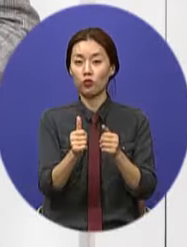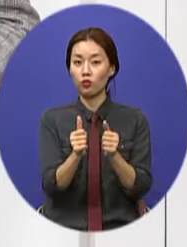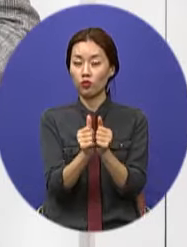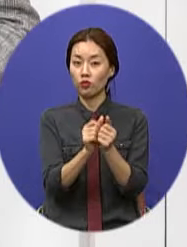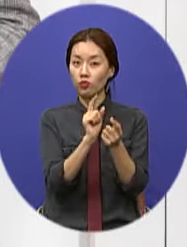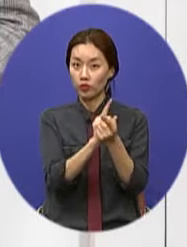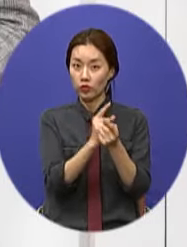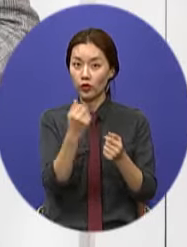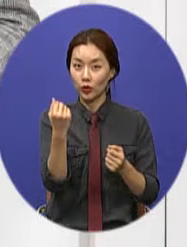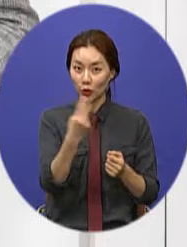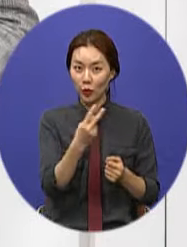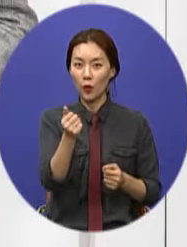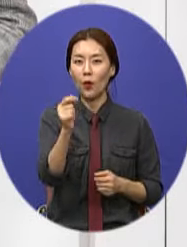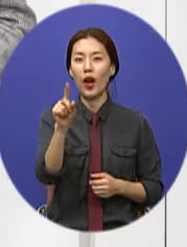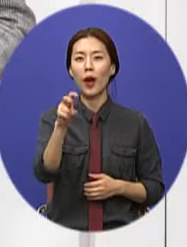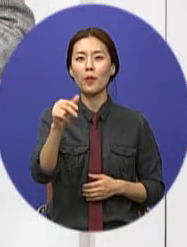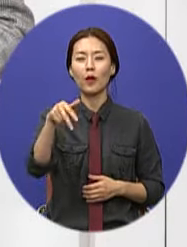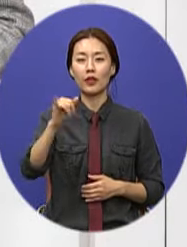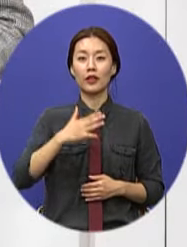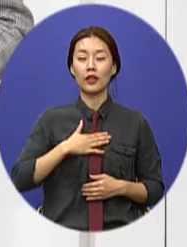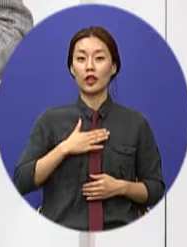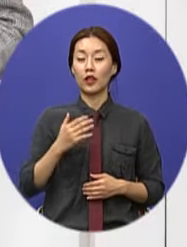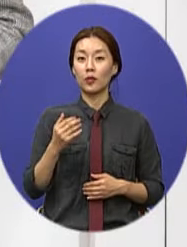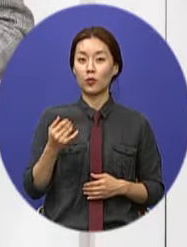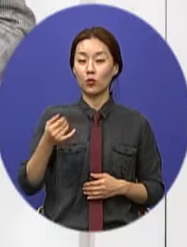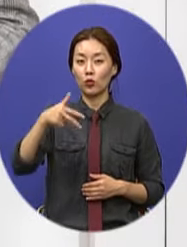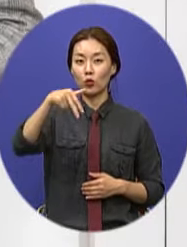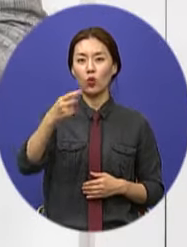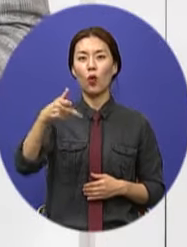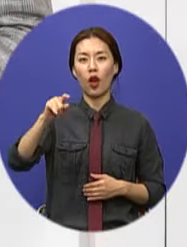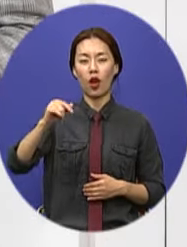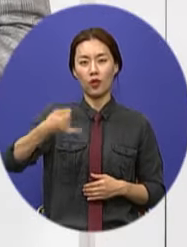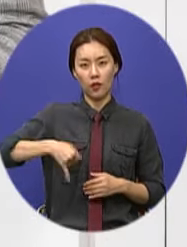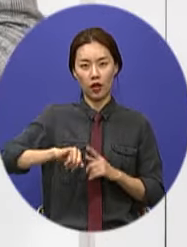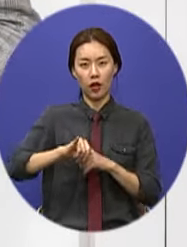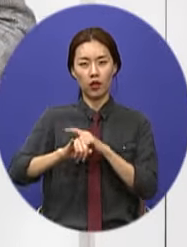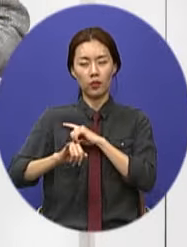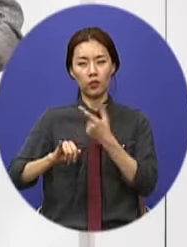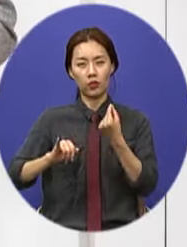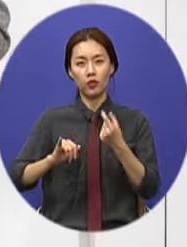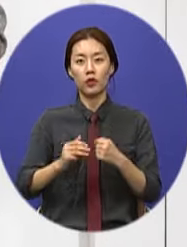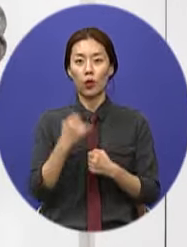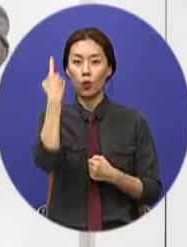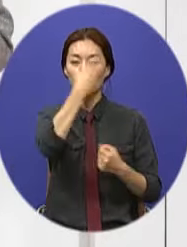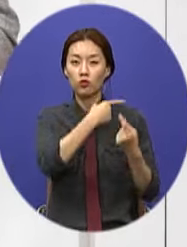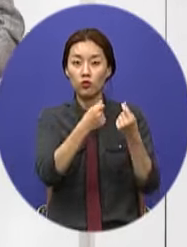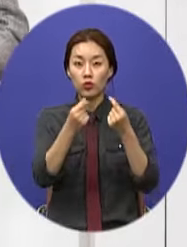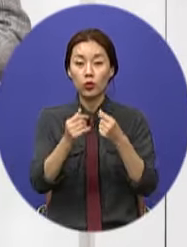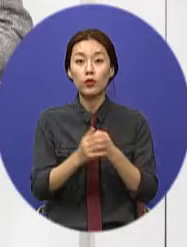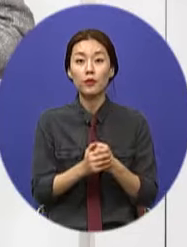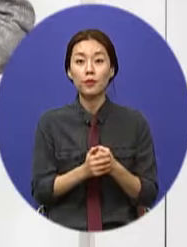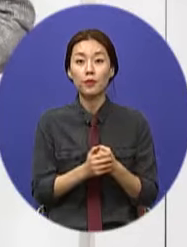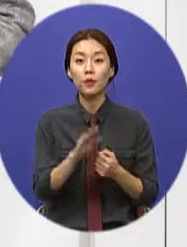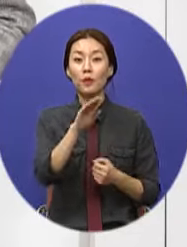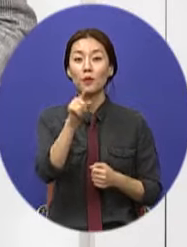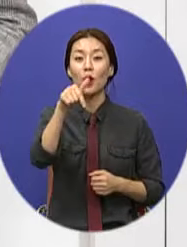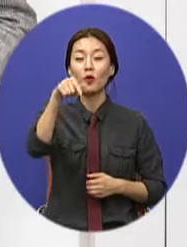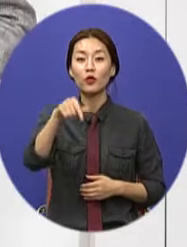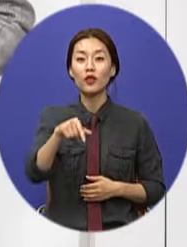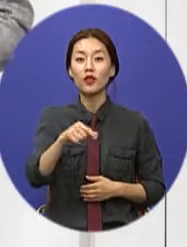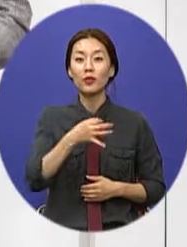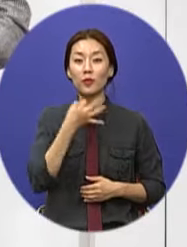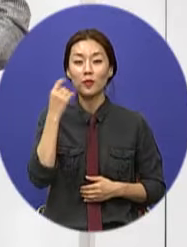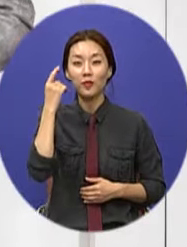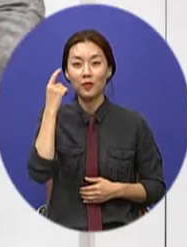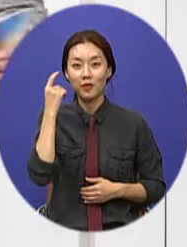우리 조카 딸 이름하고 똑같아서 아, 예, 예. 비슷하거든요. 자, 아, 그럼 그래요? 아버님. 네. 아버님은 뻐꾸기 소리로 인사를 하고요.